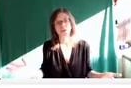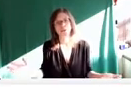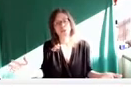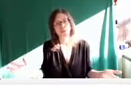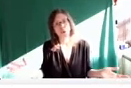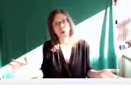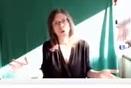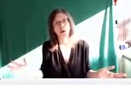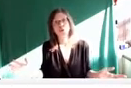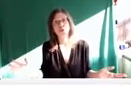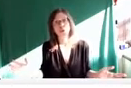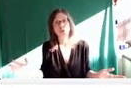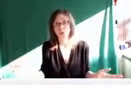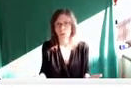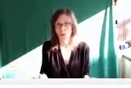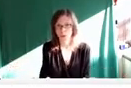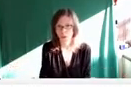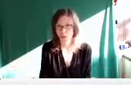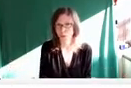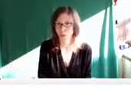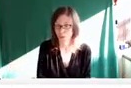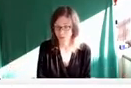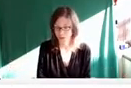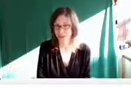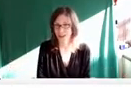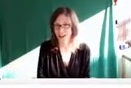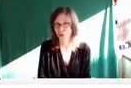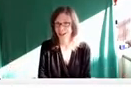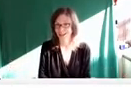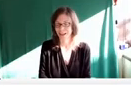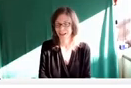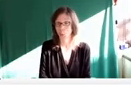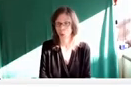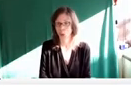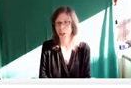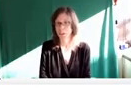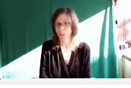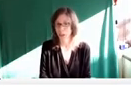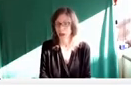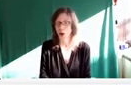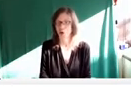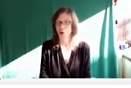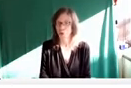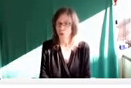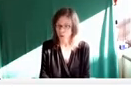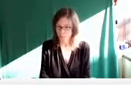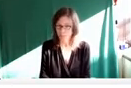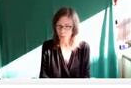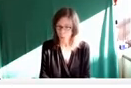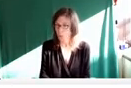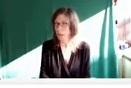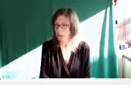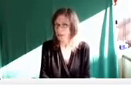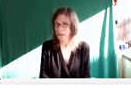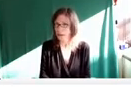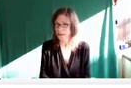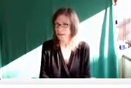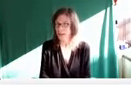allez attendre un an ou deux pour savoir si, votre, si vous allez avoir accès aux données. Donc, au